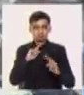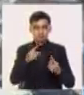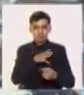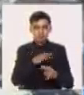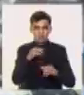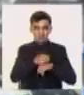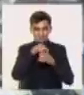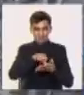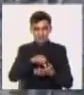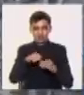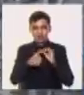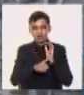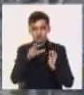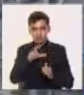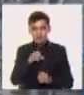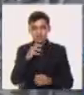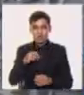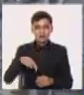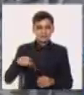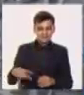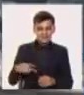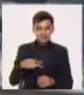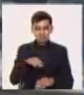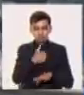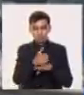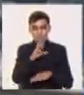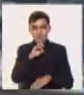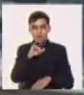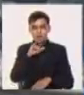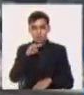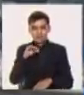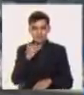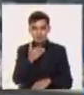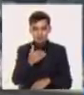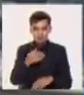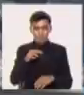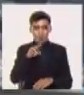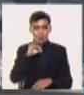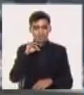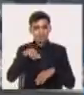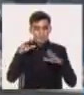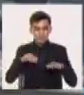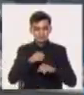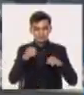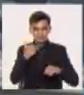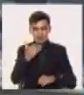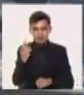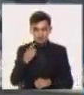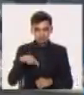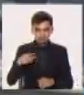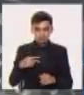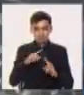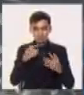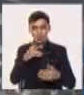человек. Среди них генеральный директор порта в Бейруте. Также полиция допросила предполагаемого владельца судна, россиянина